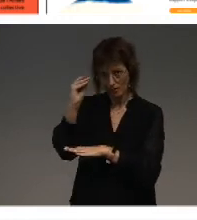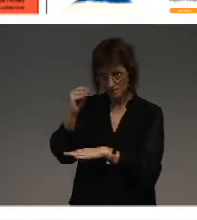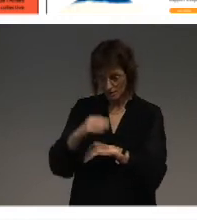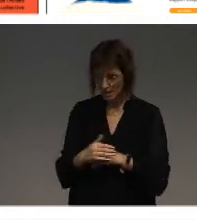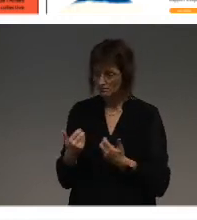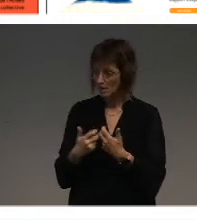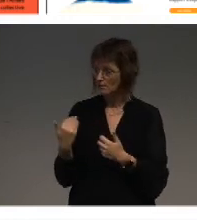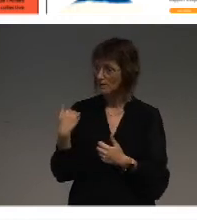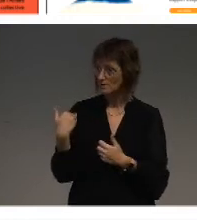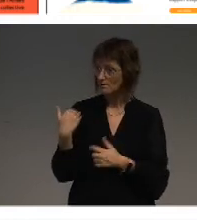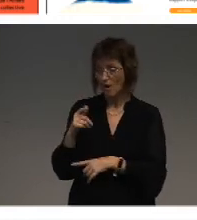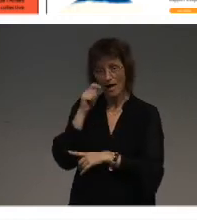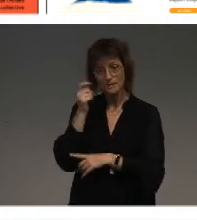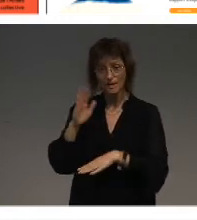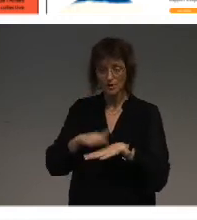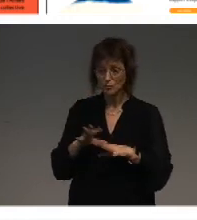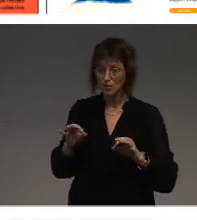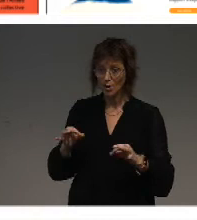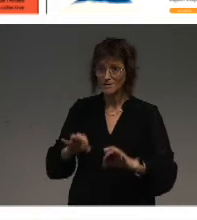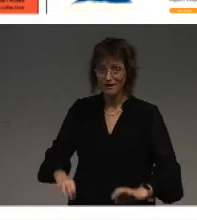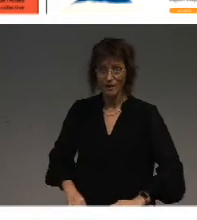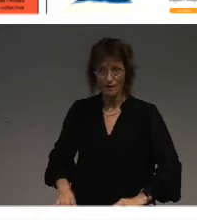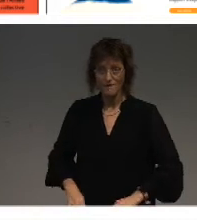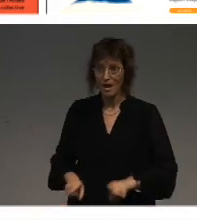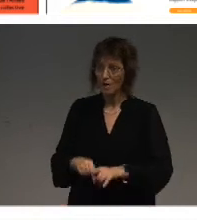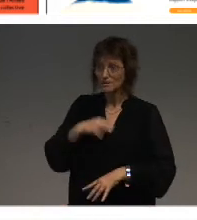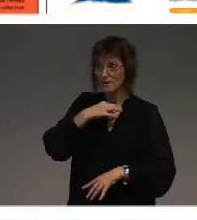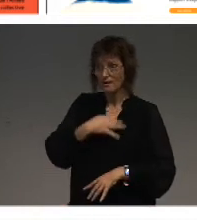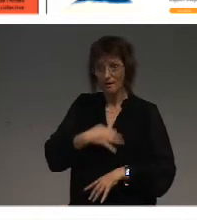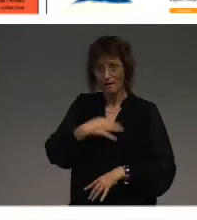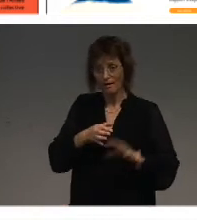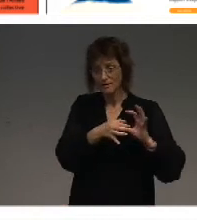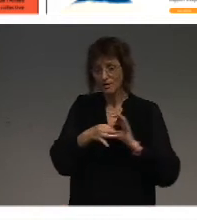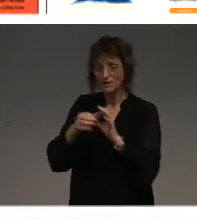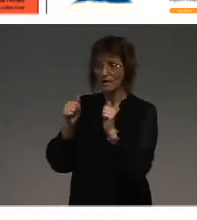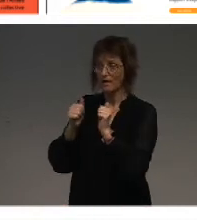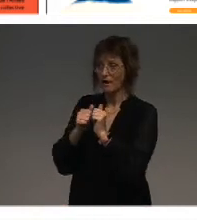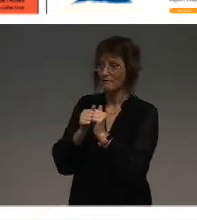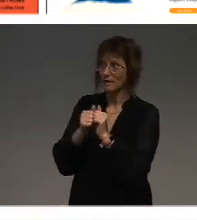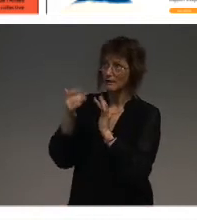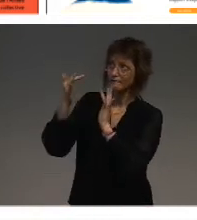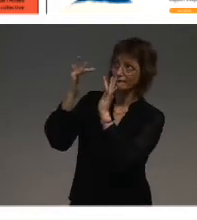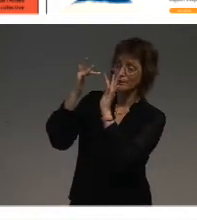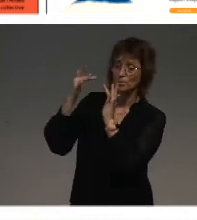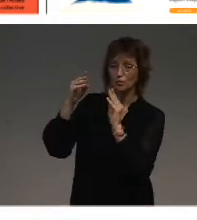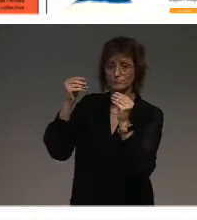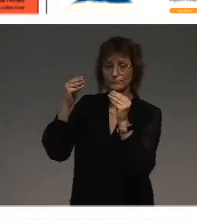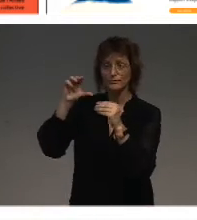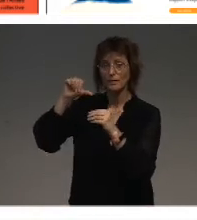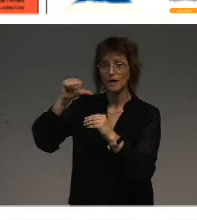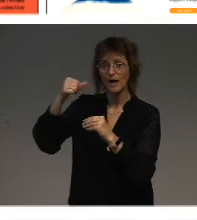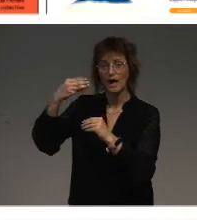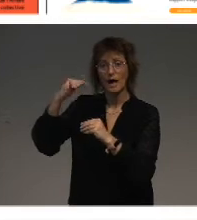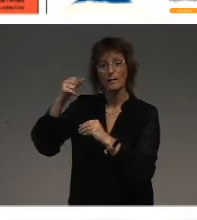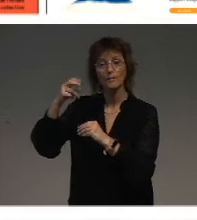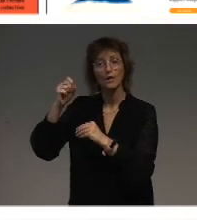expertise sur le cancer des ovaires et du larynx en lien avec les expositions à l'amiante. On intervient également au niveau européen pour